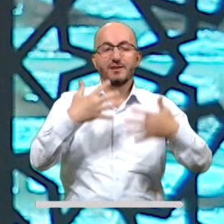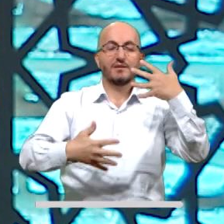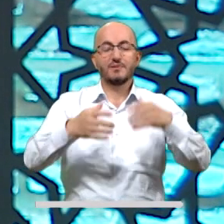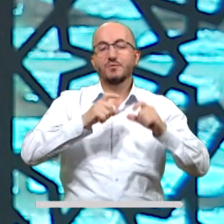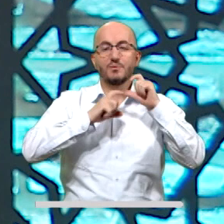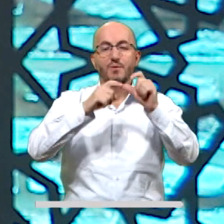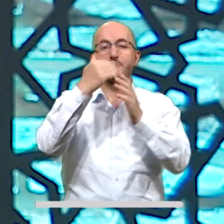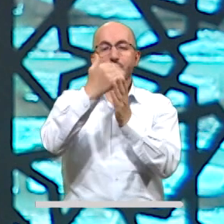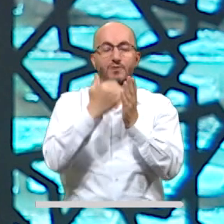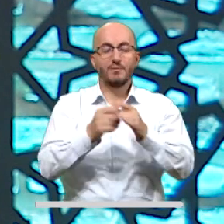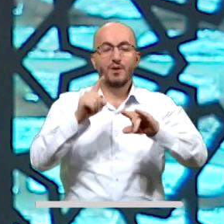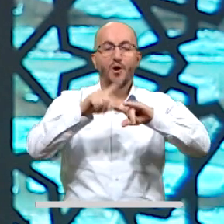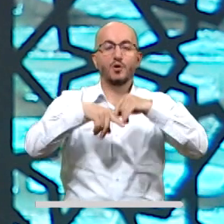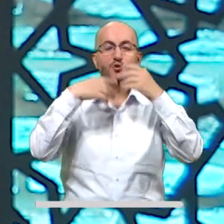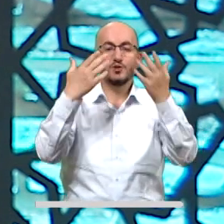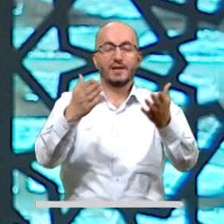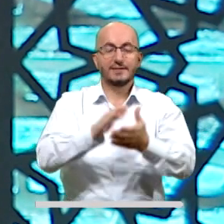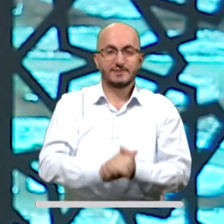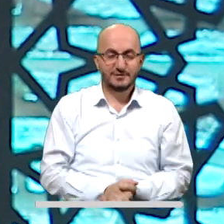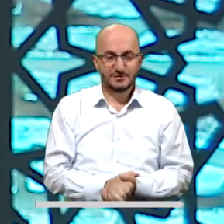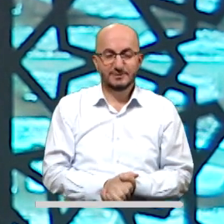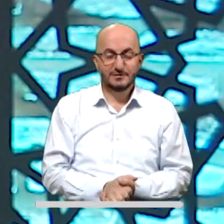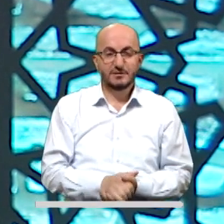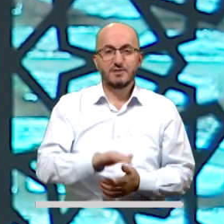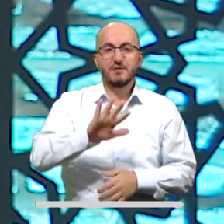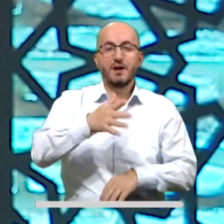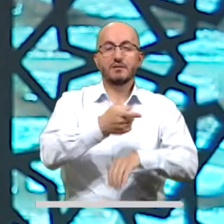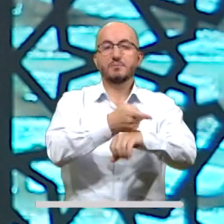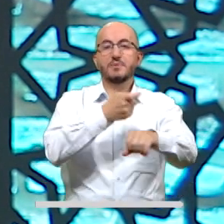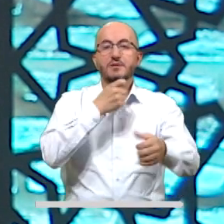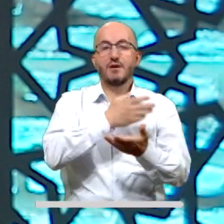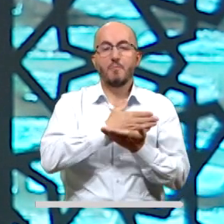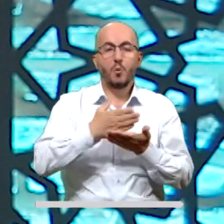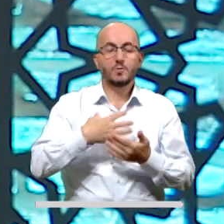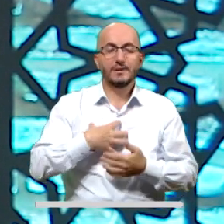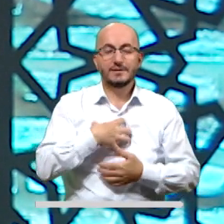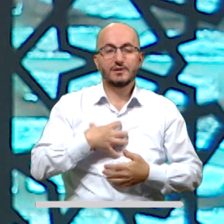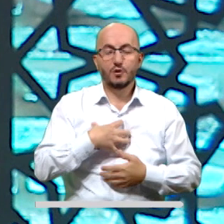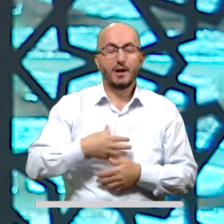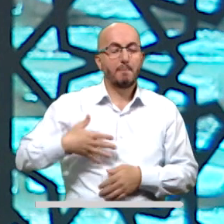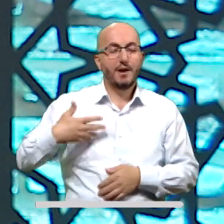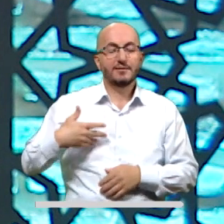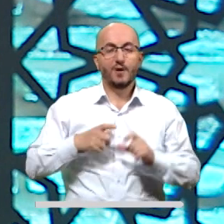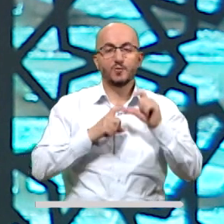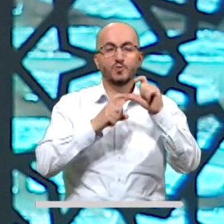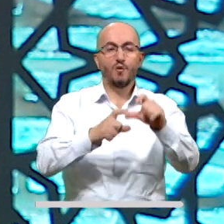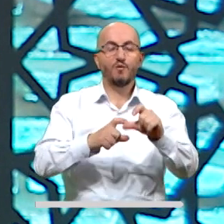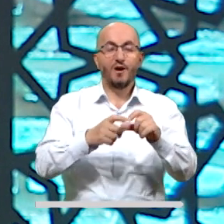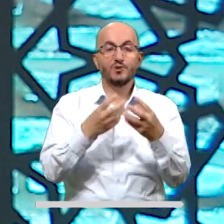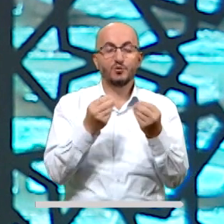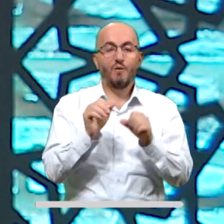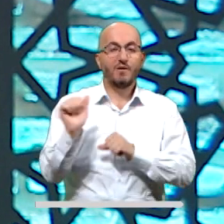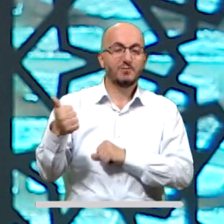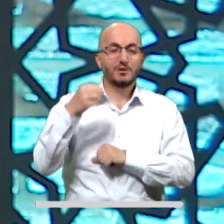Soralım programına hoş geldiniz, sefalar getirdiniz. Yaklaşık bir saat boyunca dini anlamda merak edilen sorulara çok